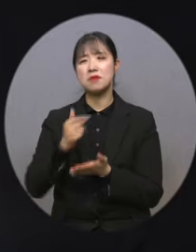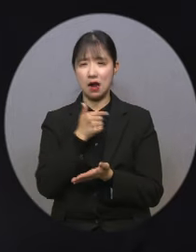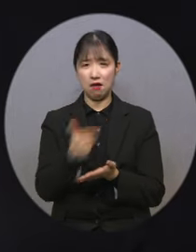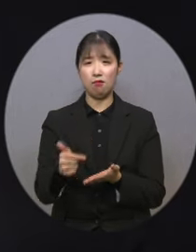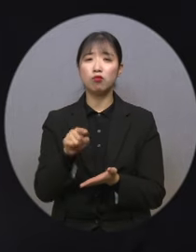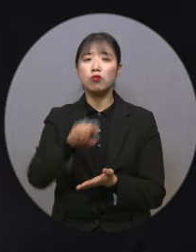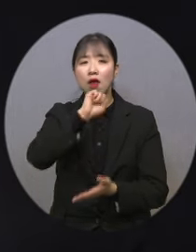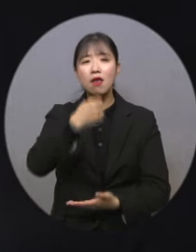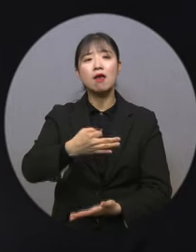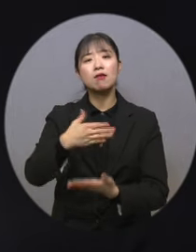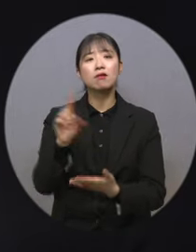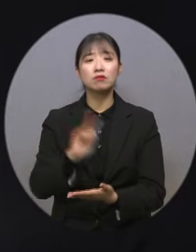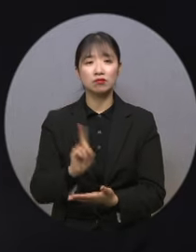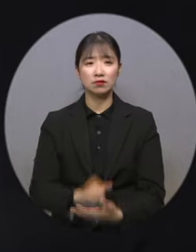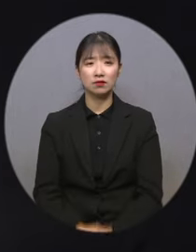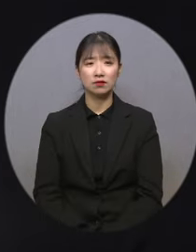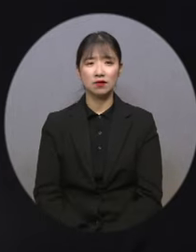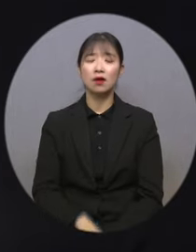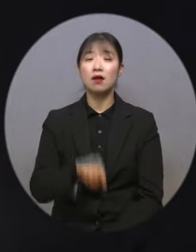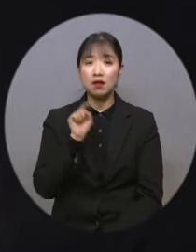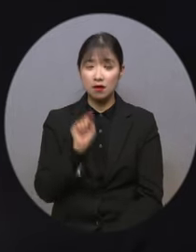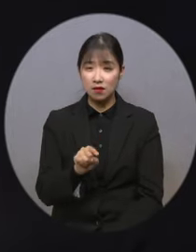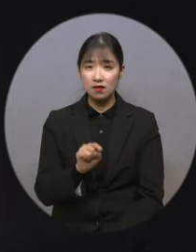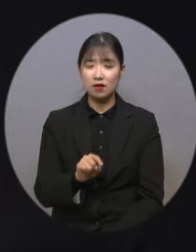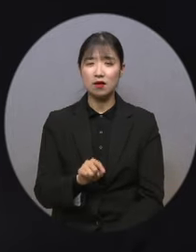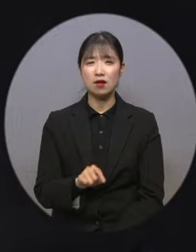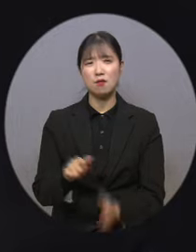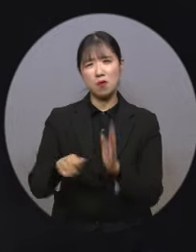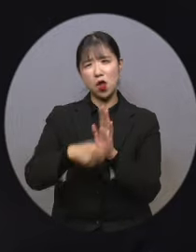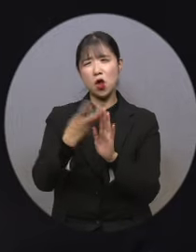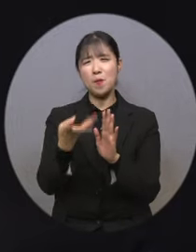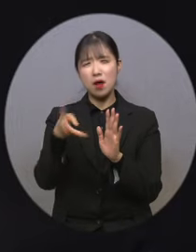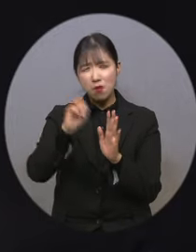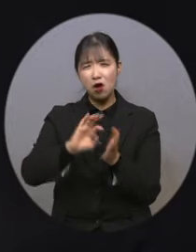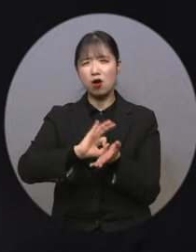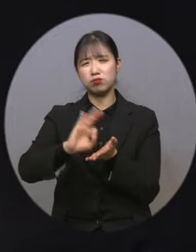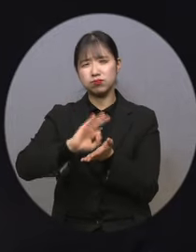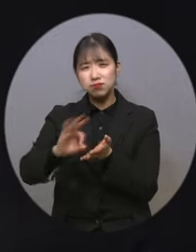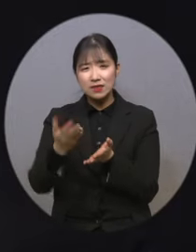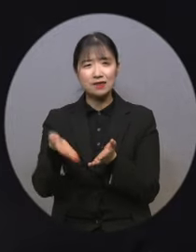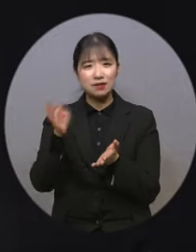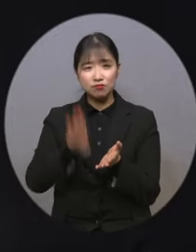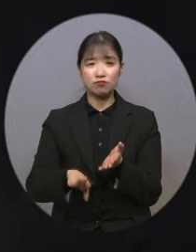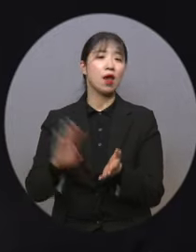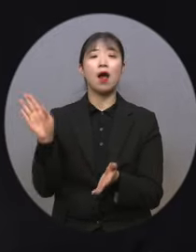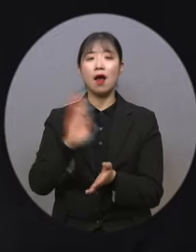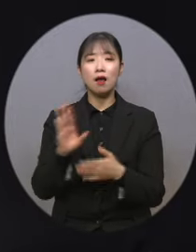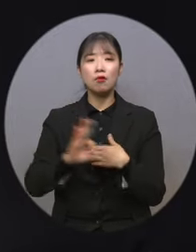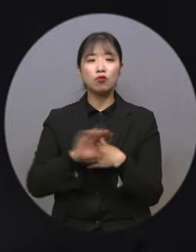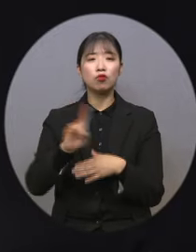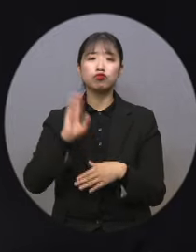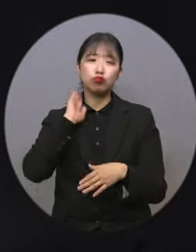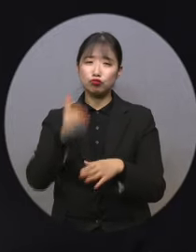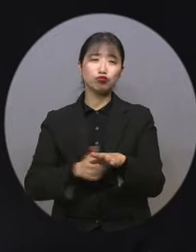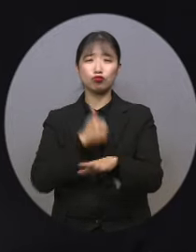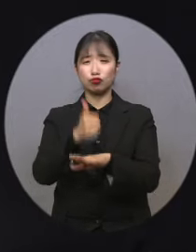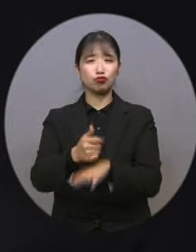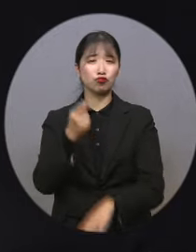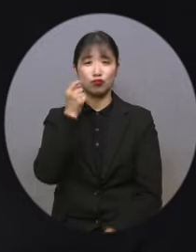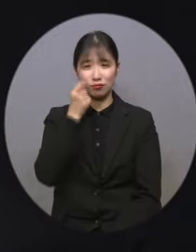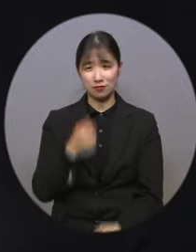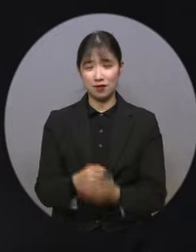예산은 어떻게 그것은 내 - 들어가더라도 예 안 하게 되면은 대통령 않나 와야죠